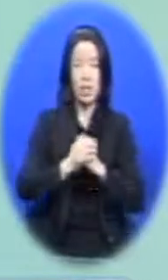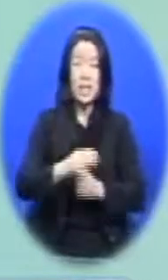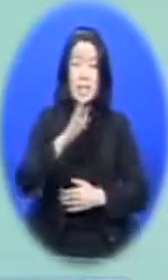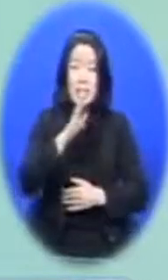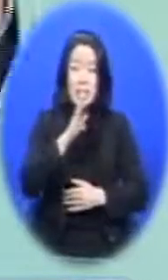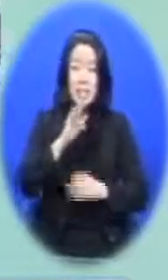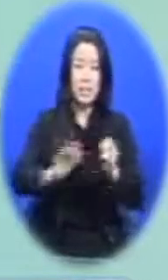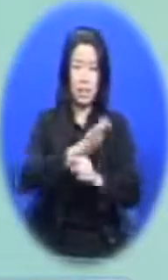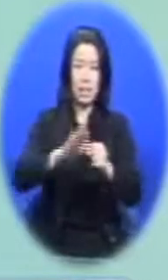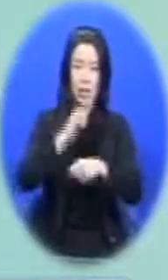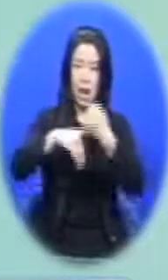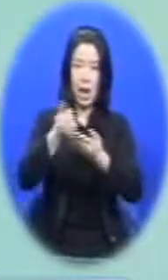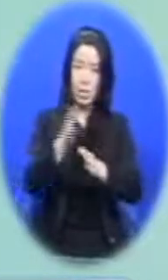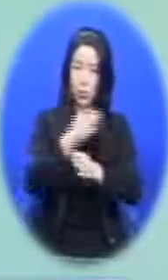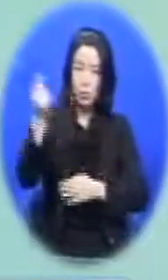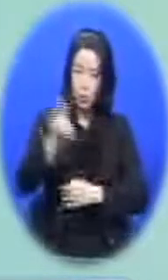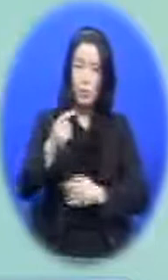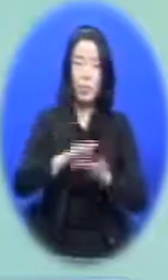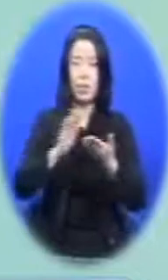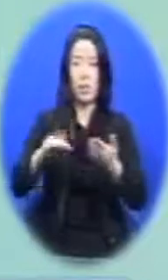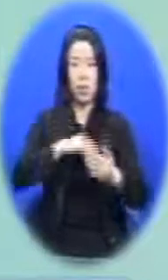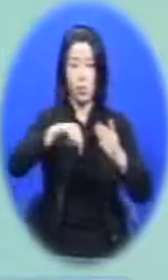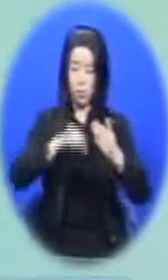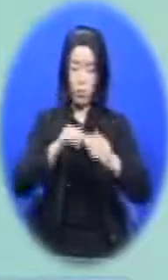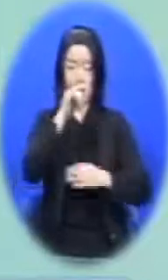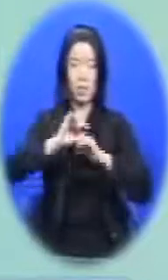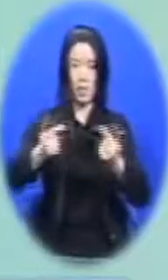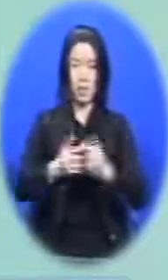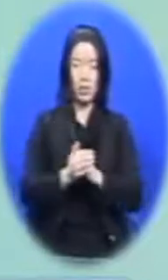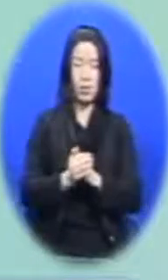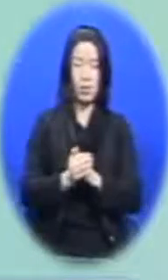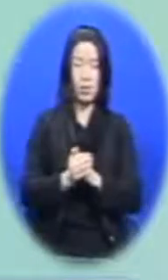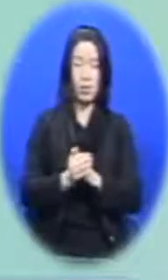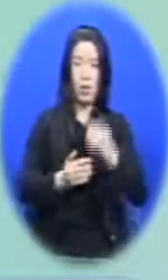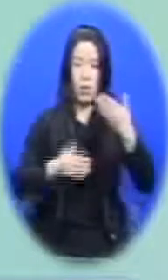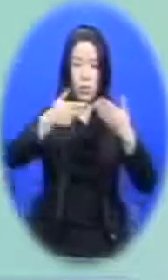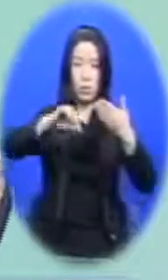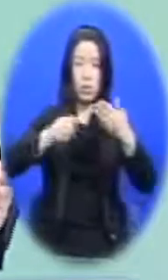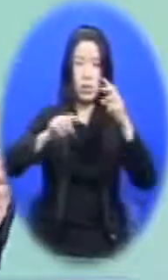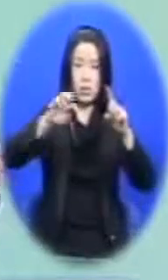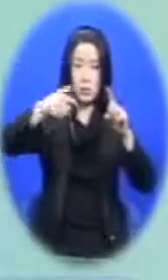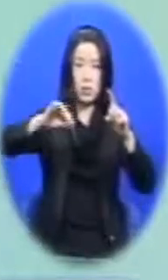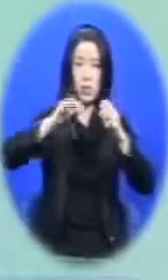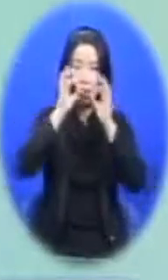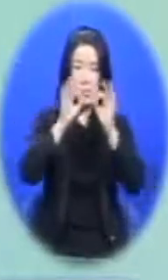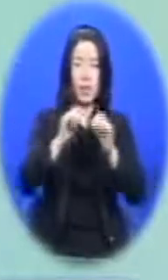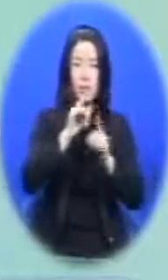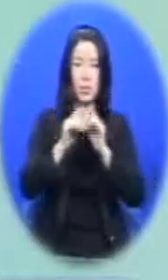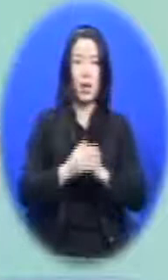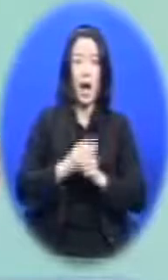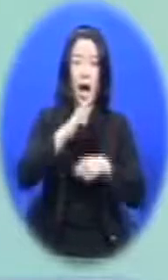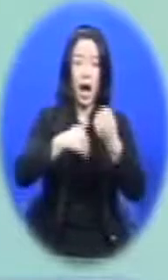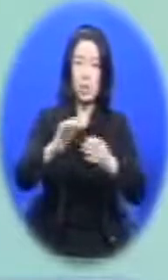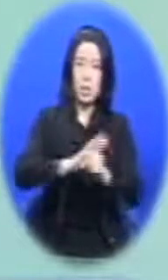진정한 사랑은 하나님에게서 오는 겁니다. 우리에게 있지 않아요. 9절, 10절 말씀에 하나님의